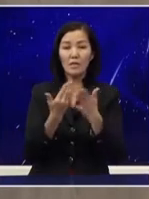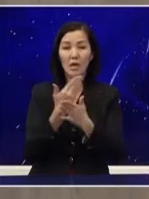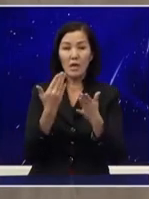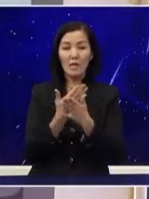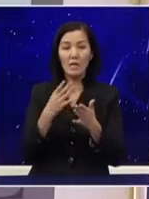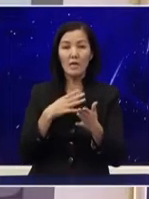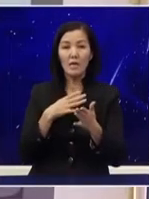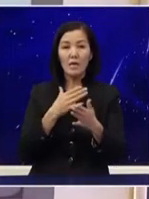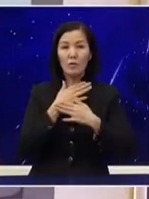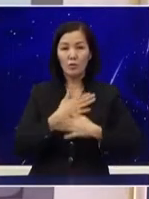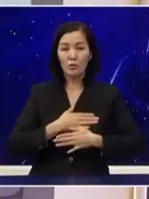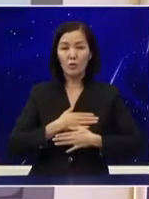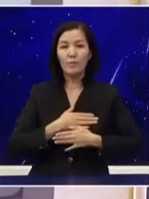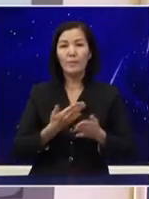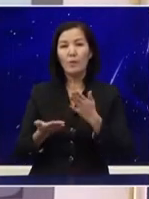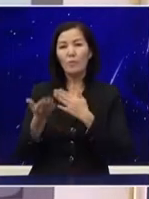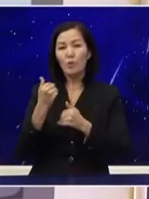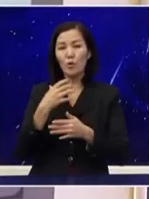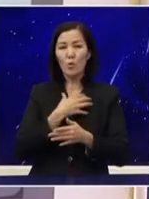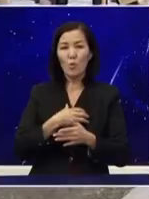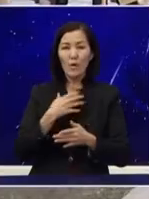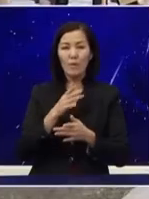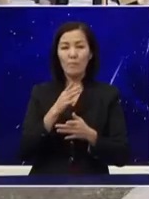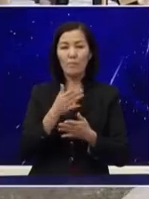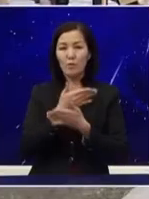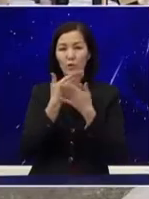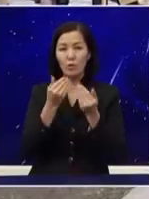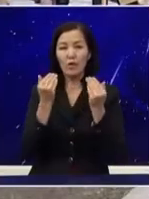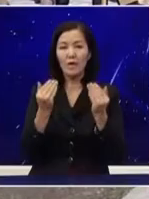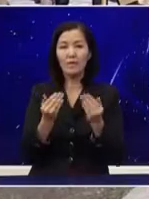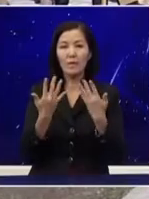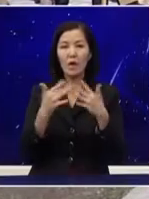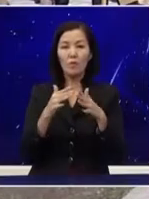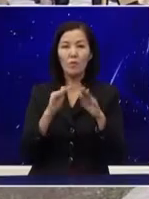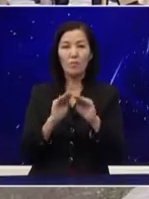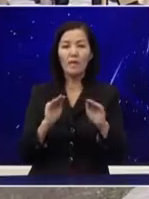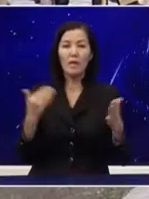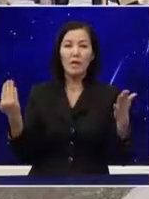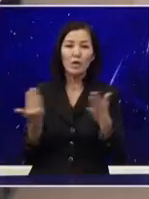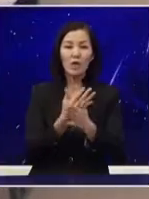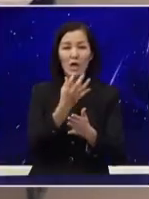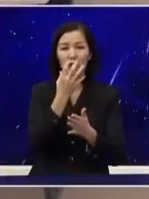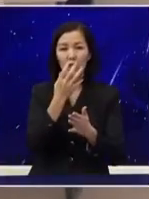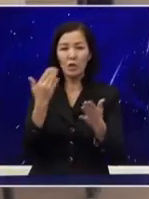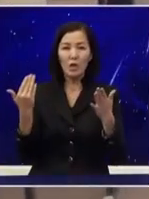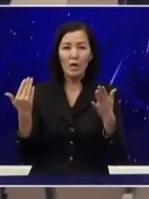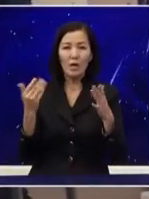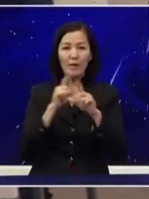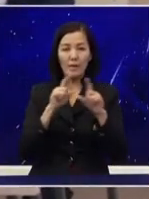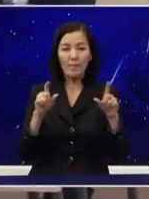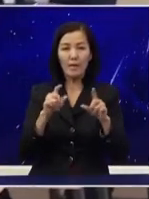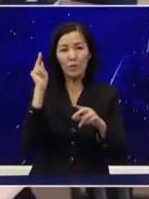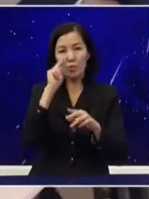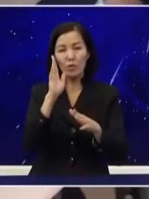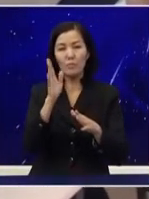дейміз Аллаға. Я, бұрынғы уайым қиындық енді артта қалды. Қосағаштық бүлдіршіндер жаңа жылы заманауи ғимаратта білім